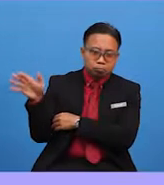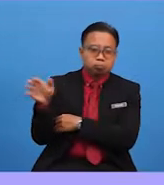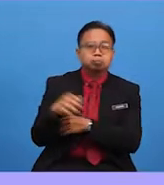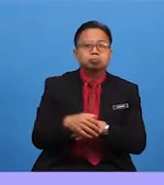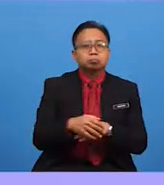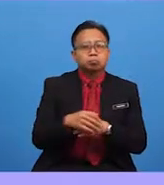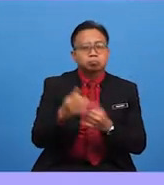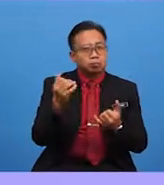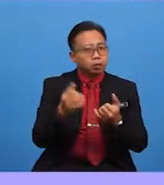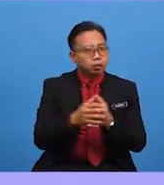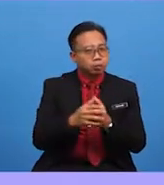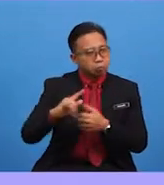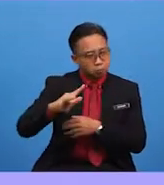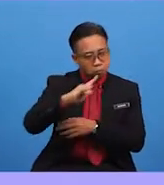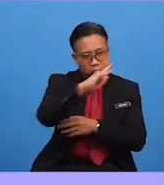Juruterbang.